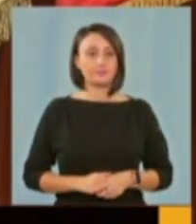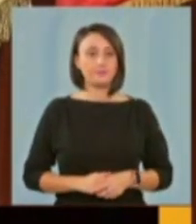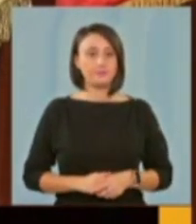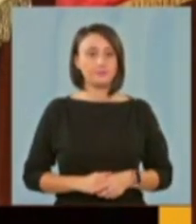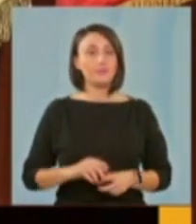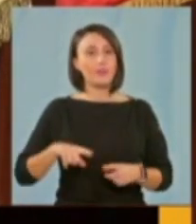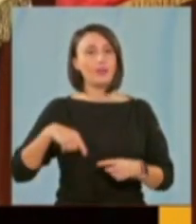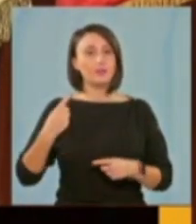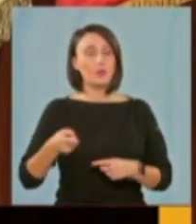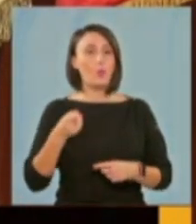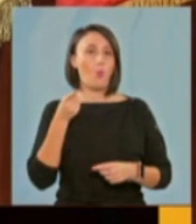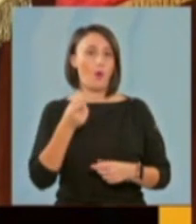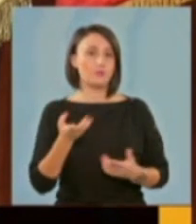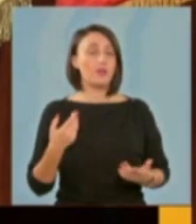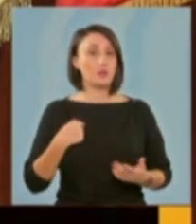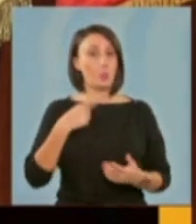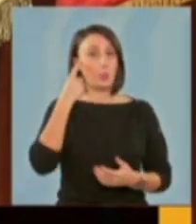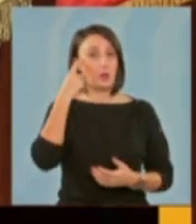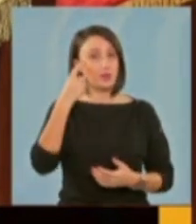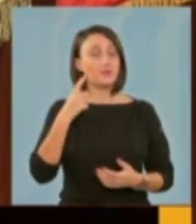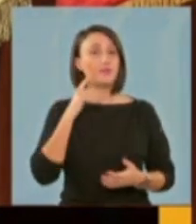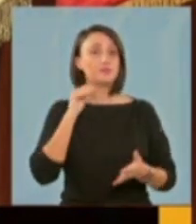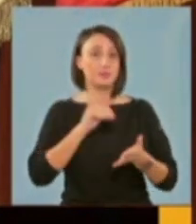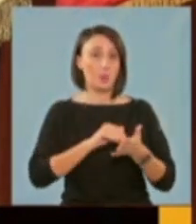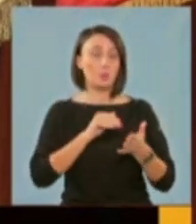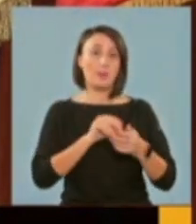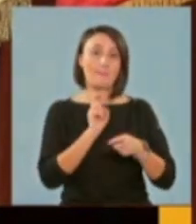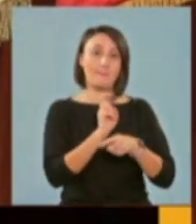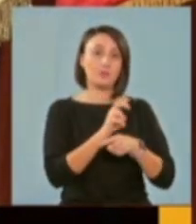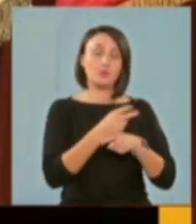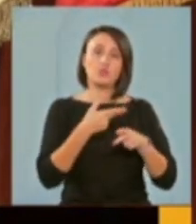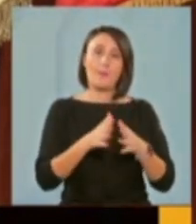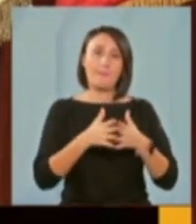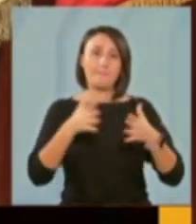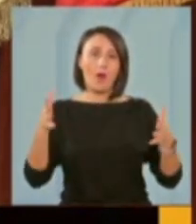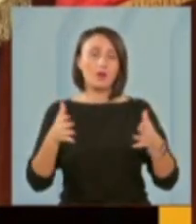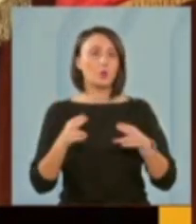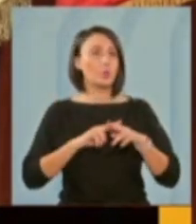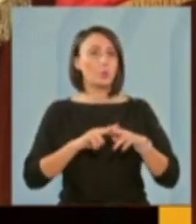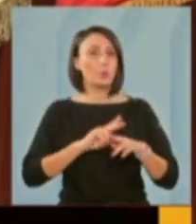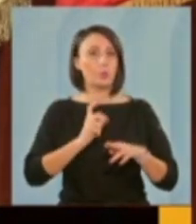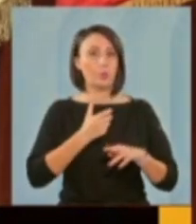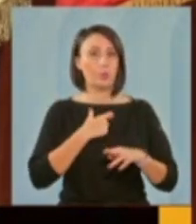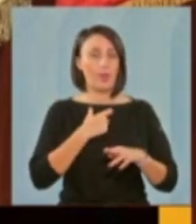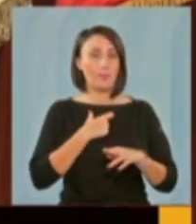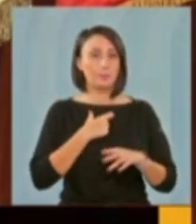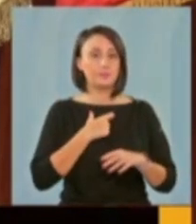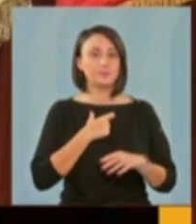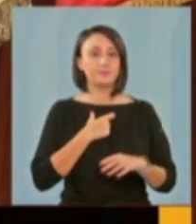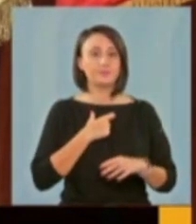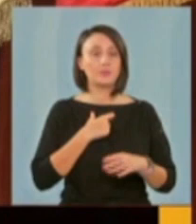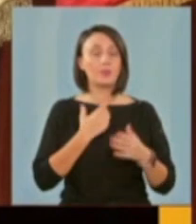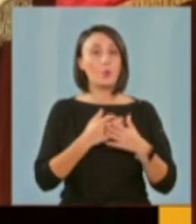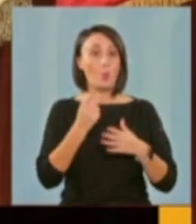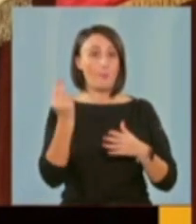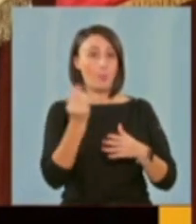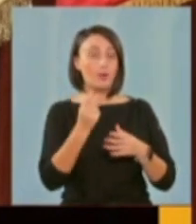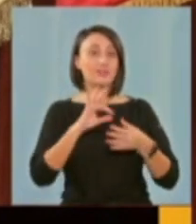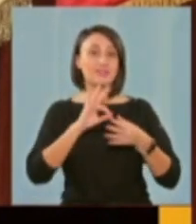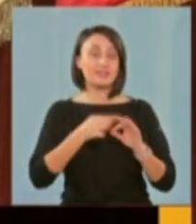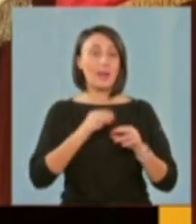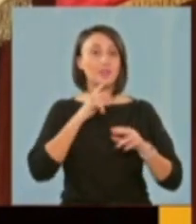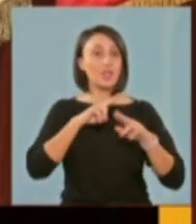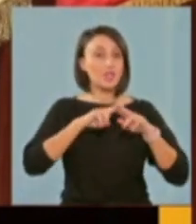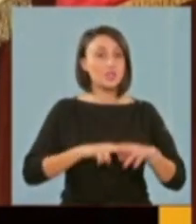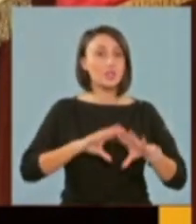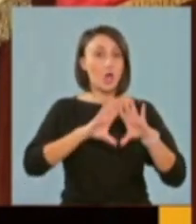dincolo de asta, cred că va trebui să participăm în cea mai mare măsură la un proiect care înseamnă